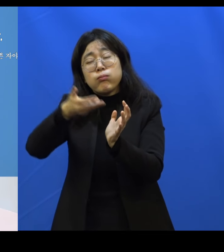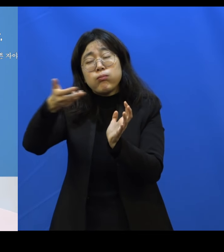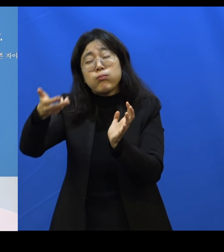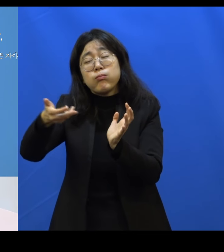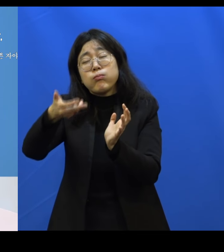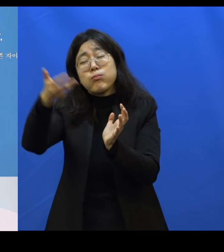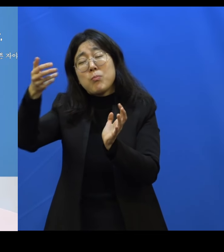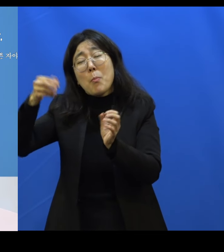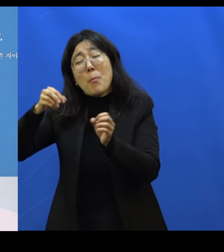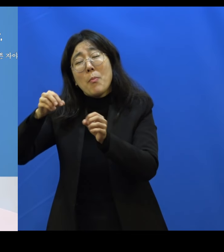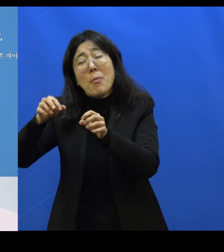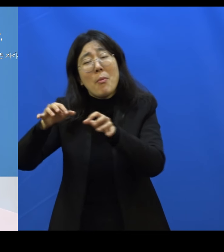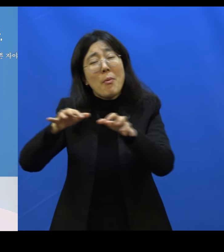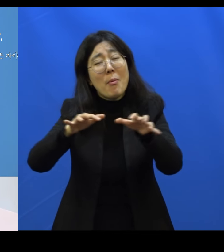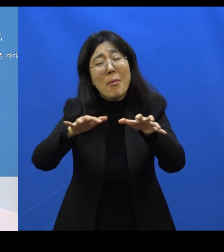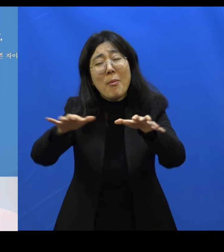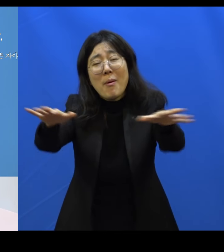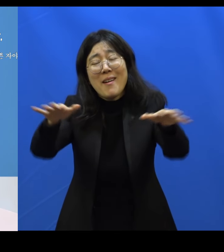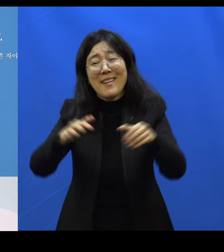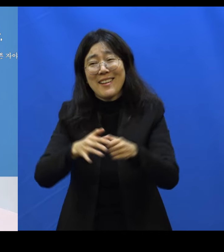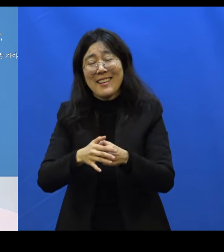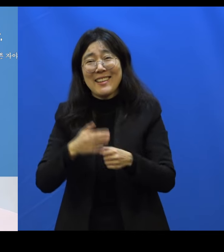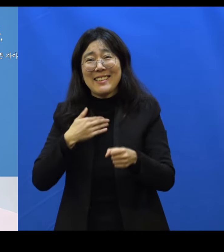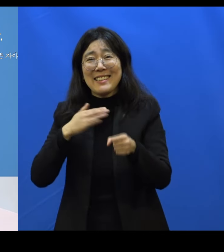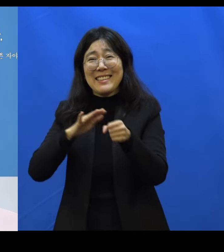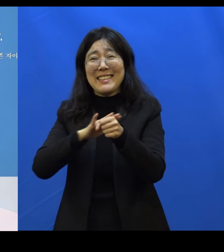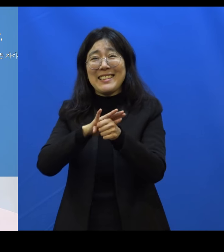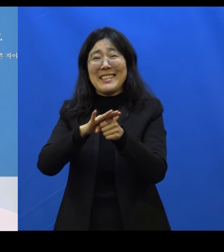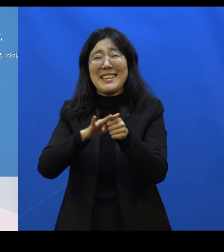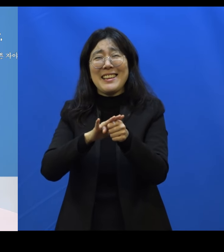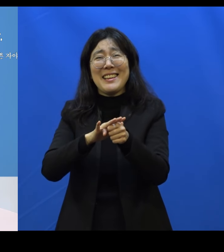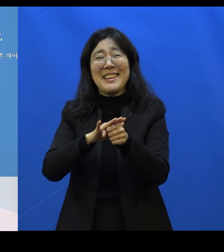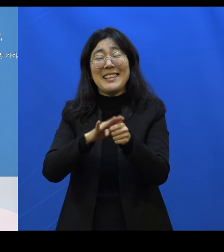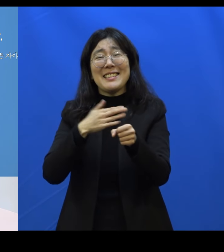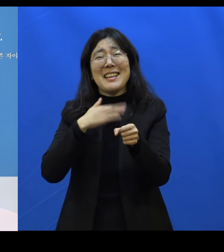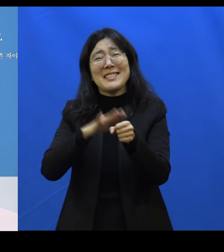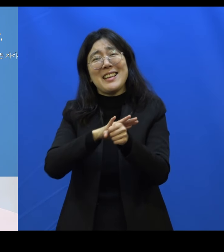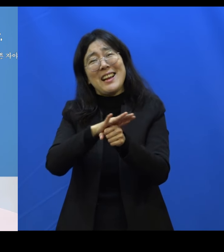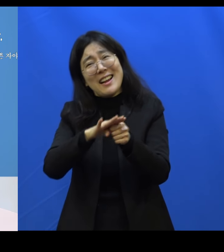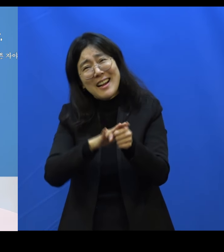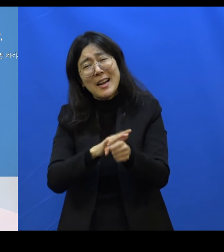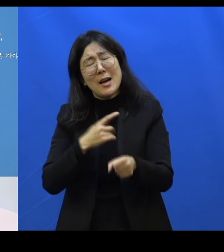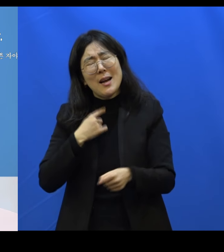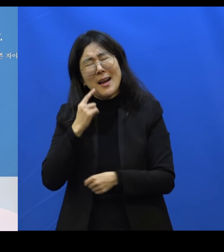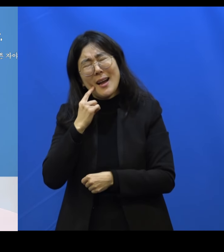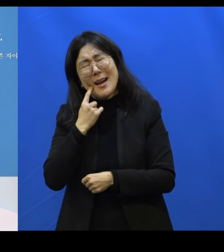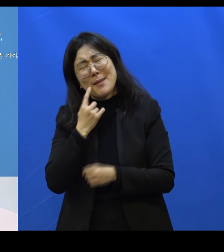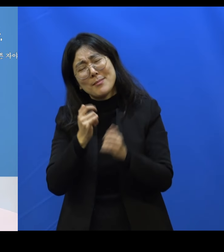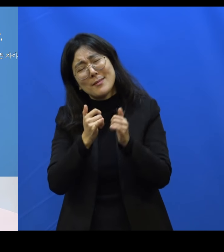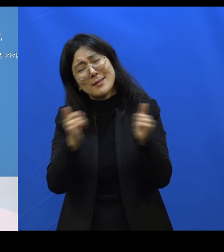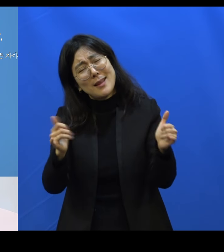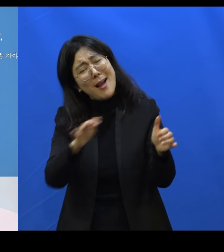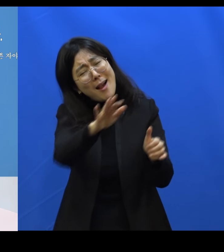이런 표현들이죠. 나의 사랑하는 나의 의협번자야 일어나서 함께 가자.